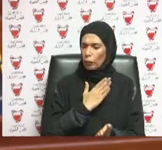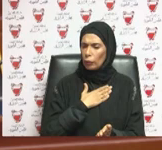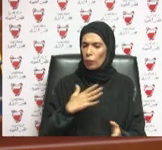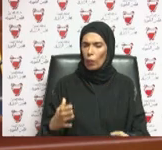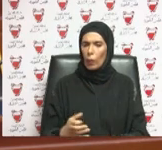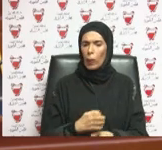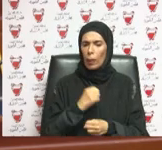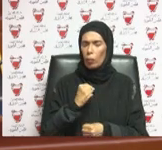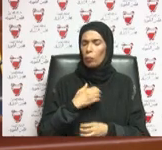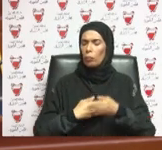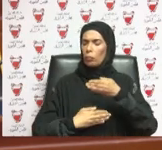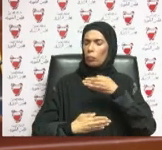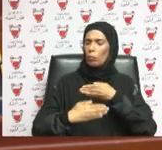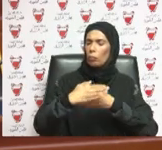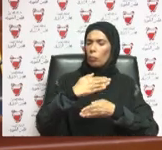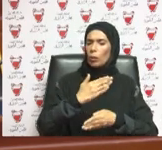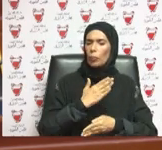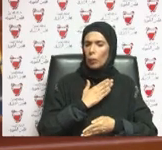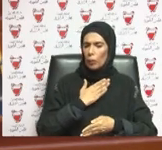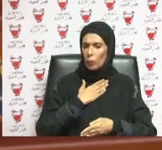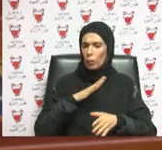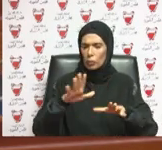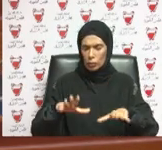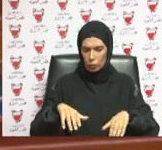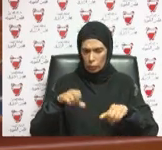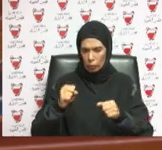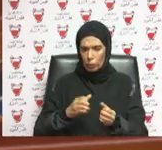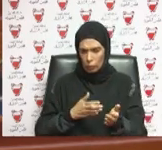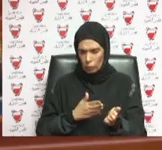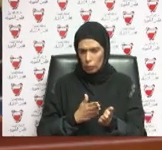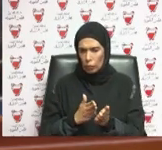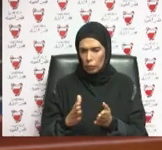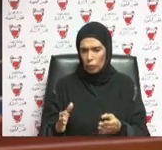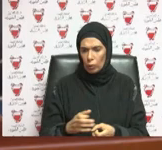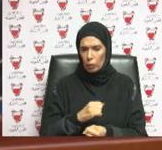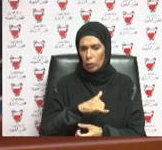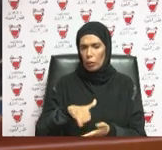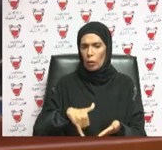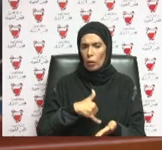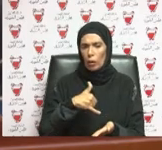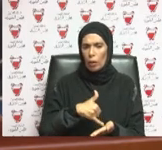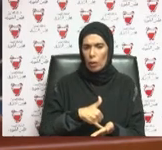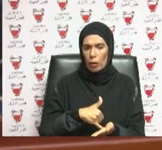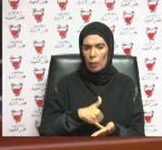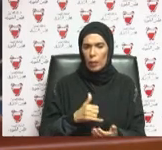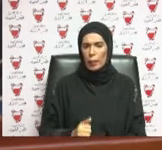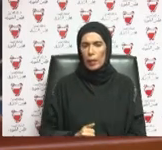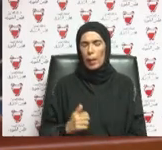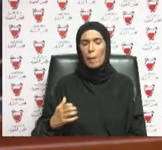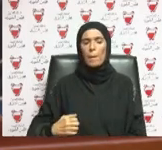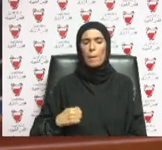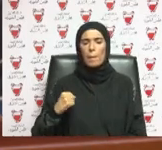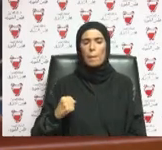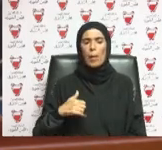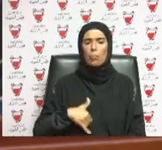على ما بنا وأن نعده باستكمال مسيرته في الحفاظ على المركز، الحفاظ على البحرين في